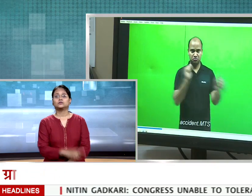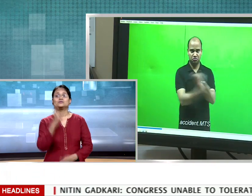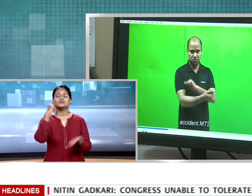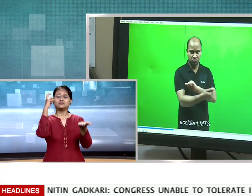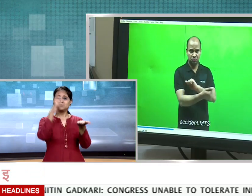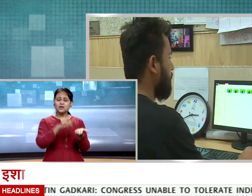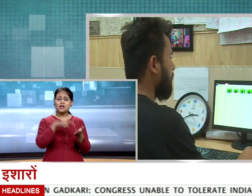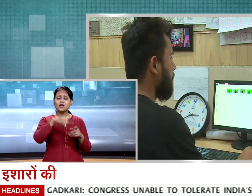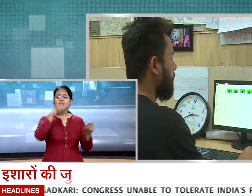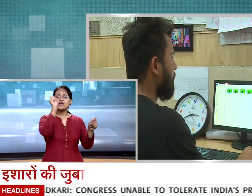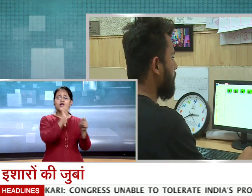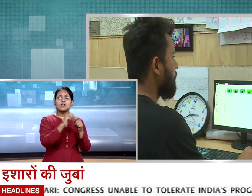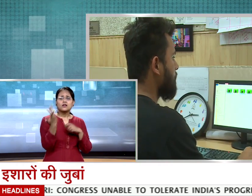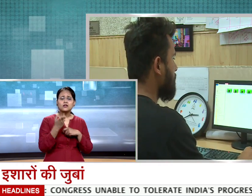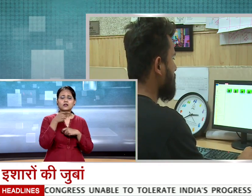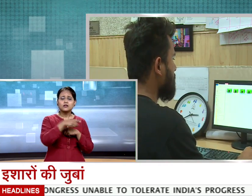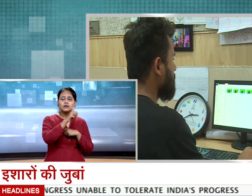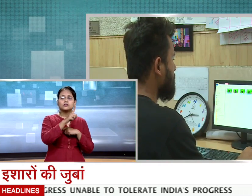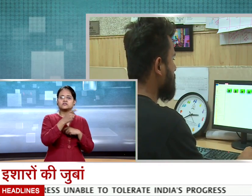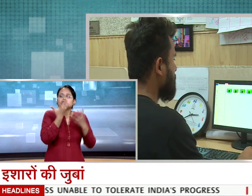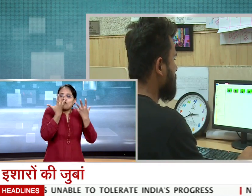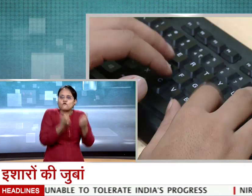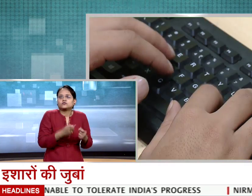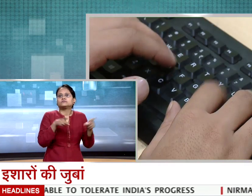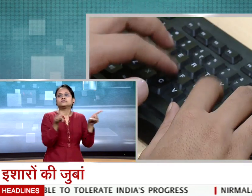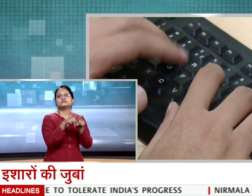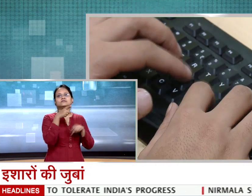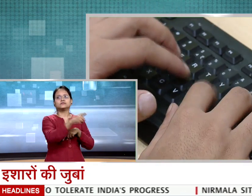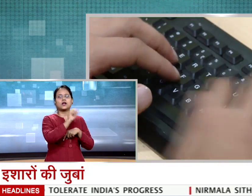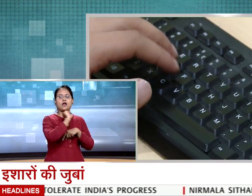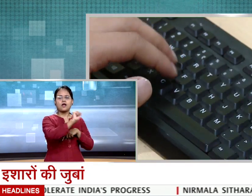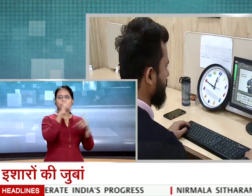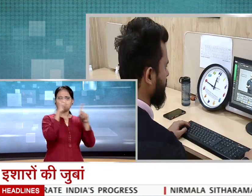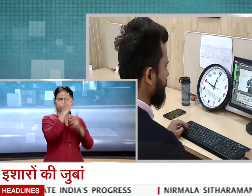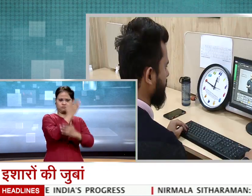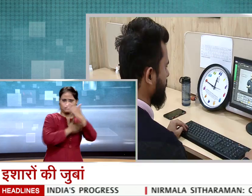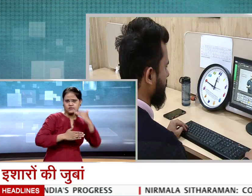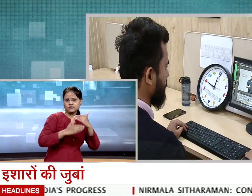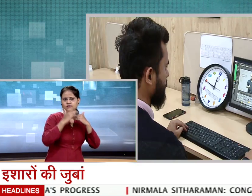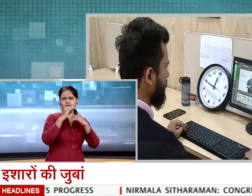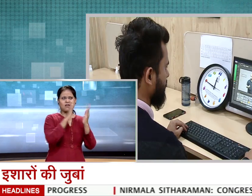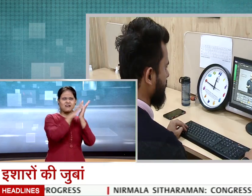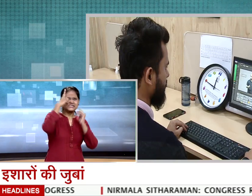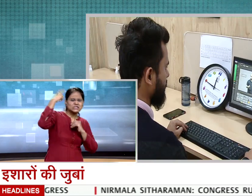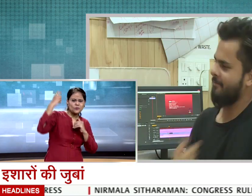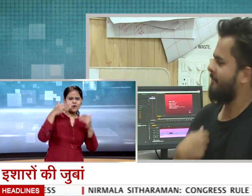अभिषेक आज वो काम कर रहे हैं जिसे वो करना चाहते थे। उन्होंने अपने दिव्यांगपन को अपने